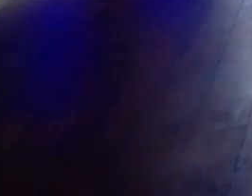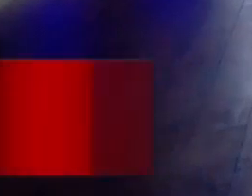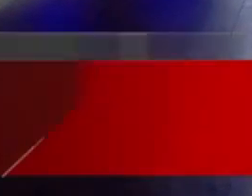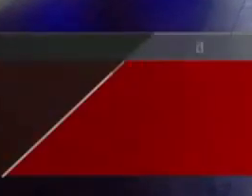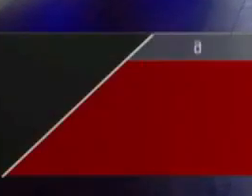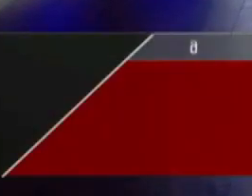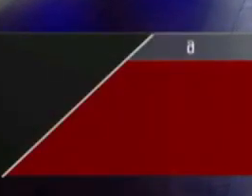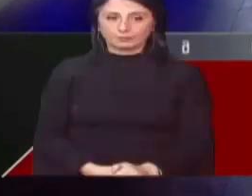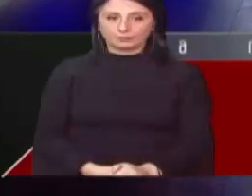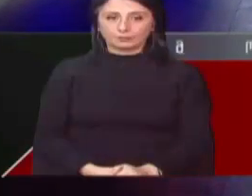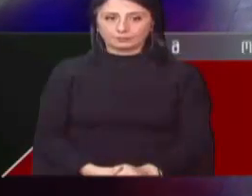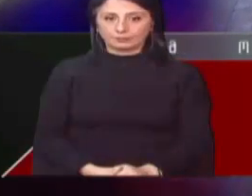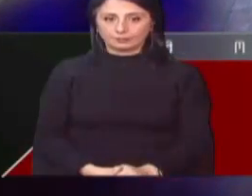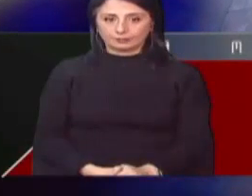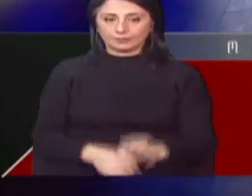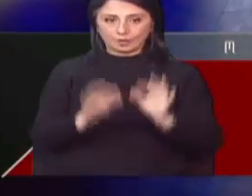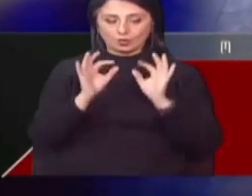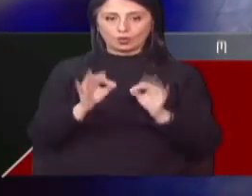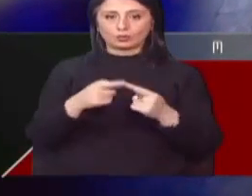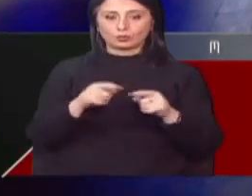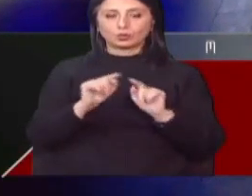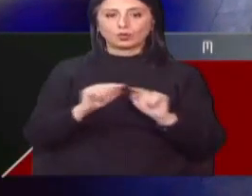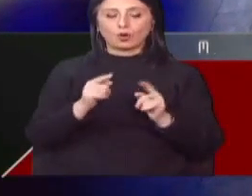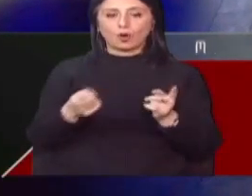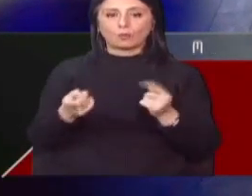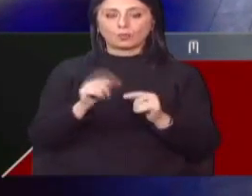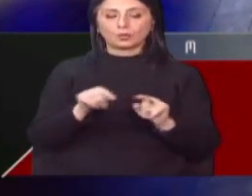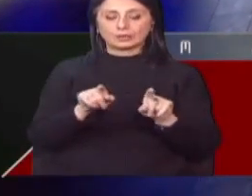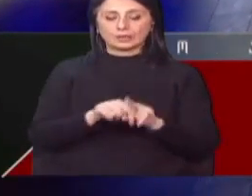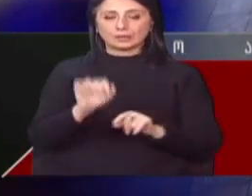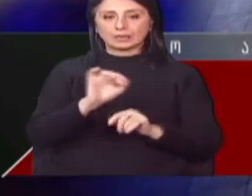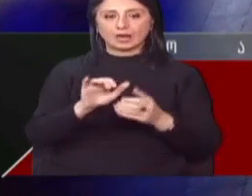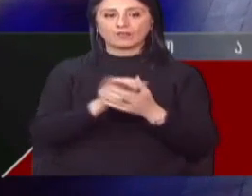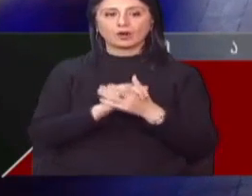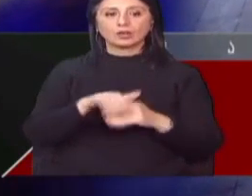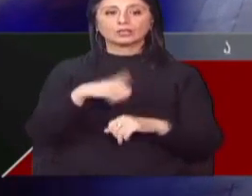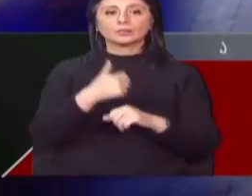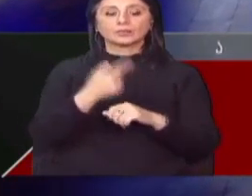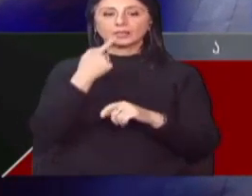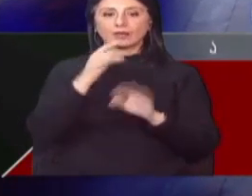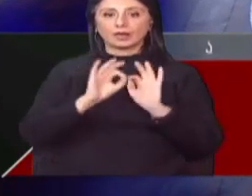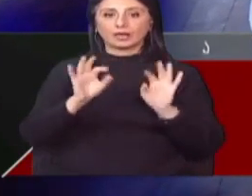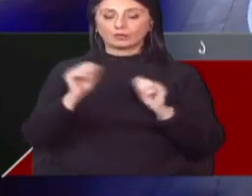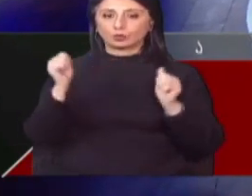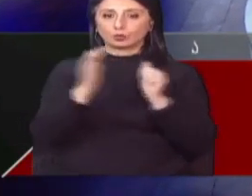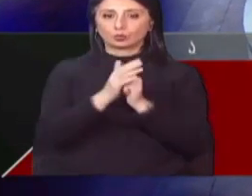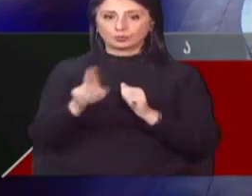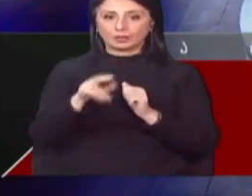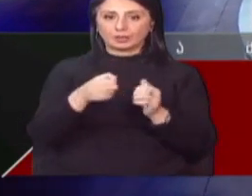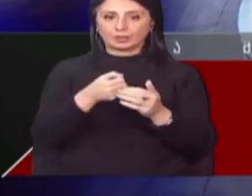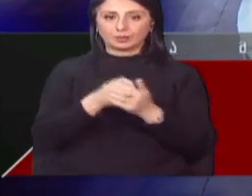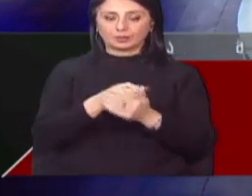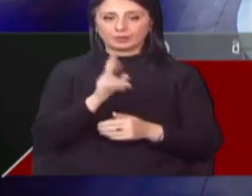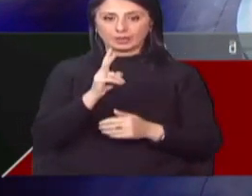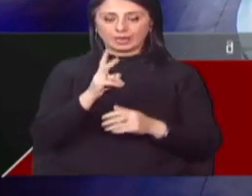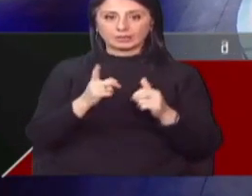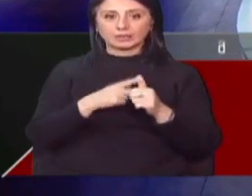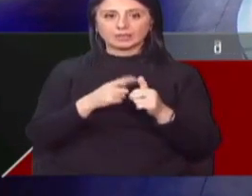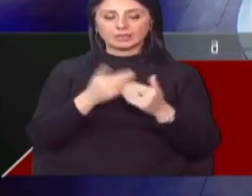Inkluzivul Europa, Mtavrobiscan, Construcțiul Europa, Opozițiscan, Asetia Eurocapșuris, Mtavar, Xanuli, Hutmet, Bekembrande, candidatii